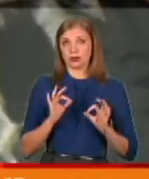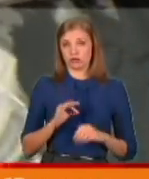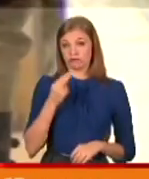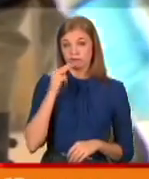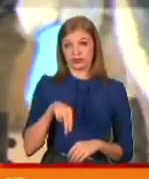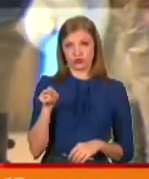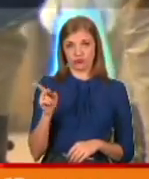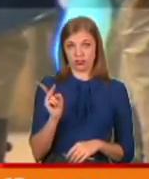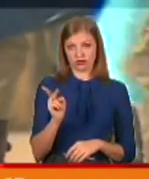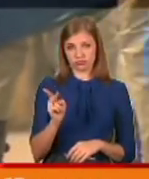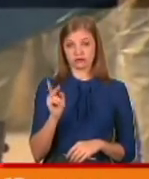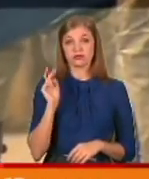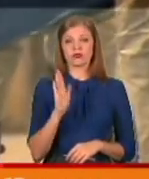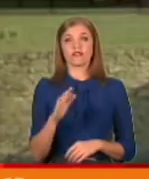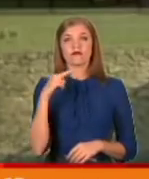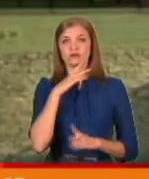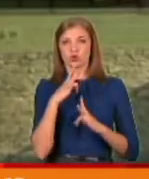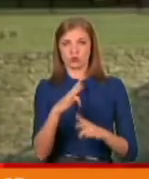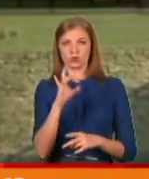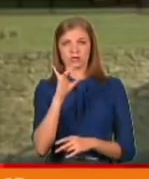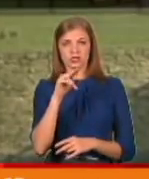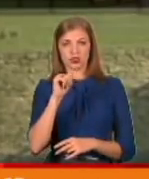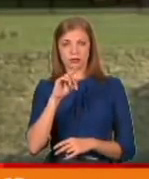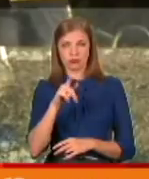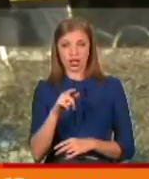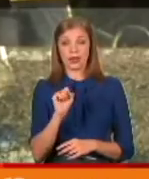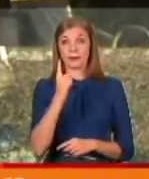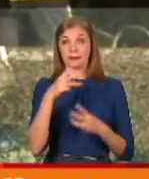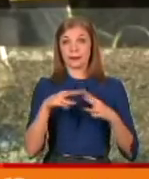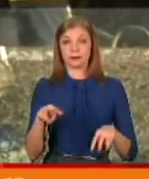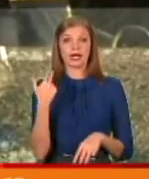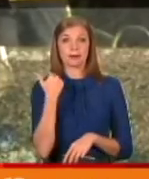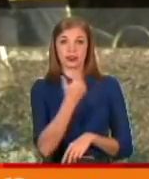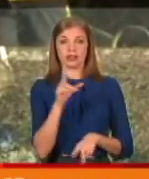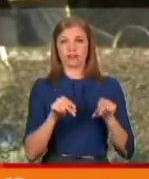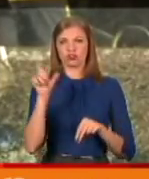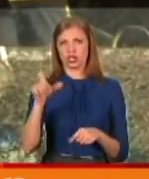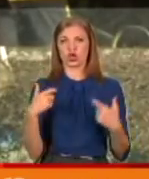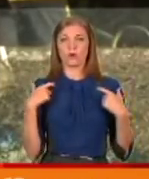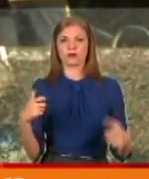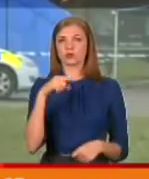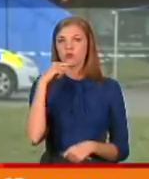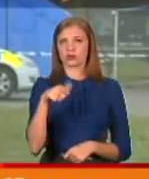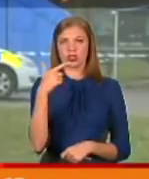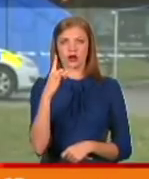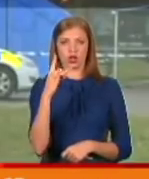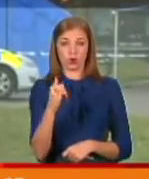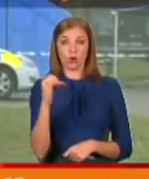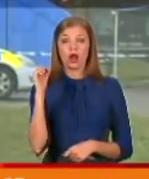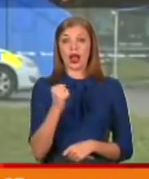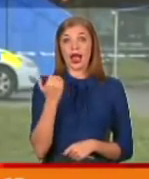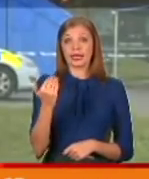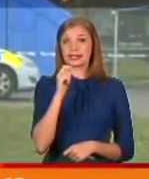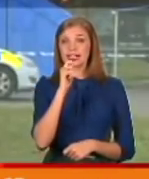прокуратура звинувачує Петрова і Баширова в отруєнні Скрипалів. Прем'єрка Британії вважає їх офіцерами російського ГРУ, а